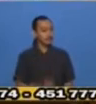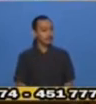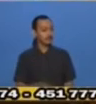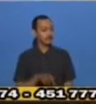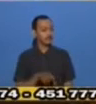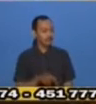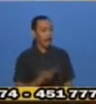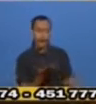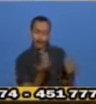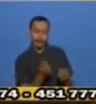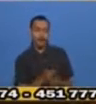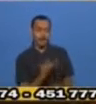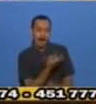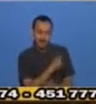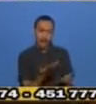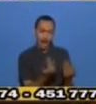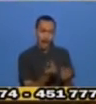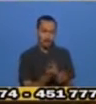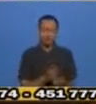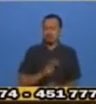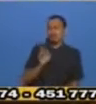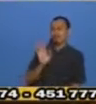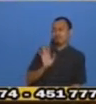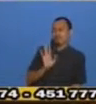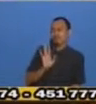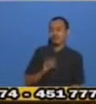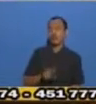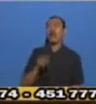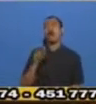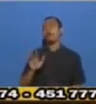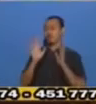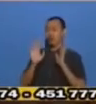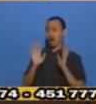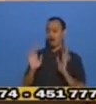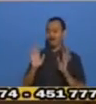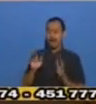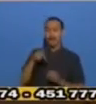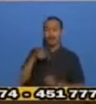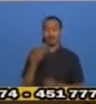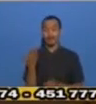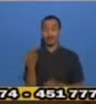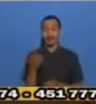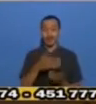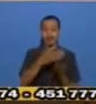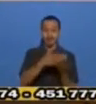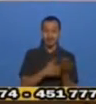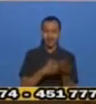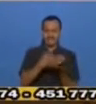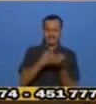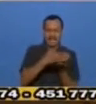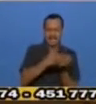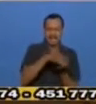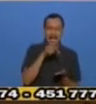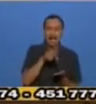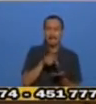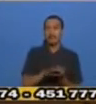lah gitu. Ada nggak penolakan-penolakan begitu? Masih banyak. Makanya yang sisa-sisa tadi, yang sisa-sisa itu sebagian besar karena